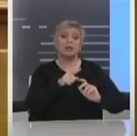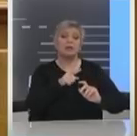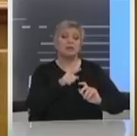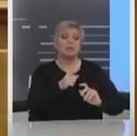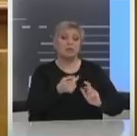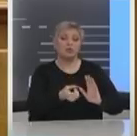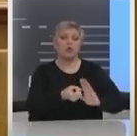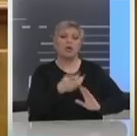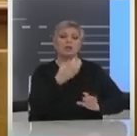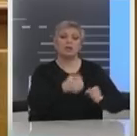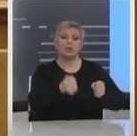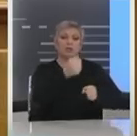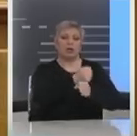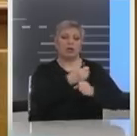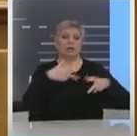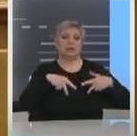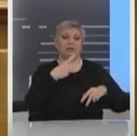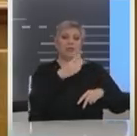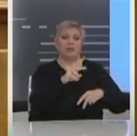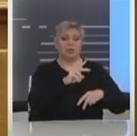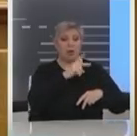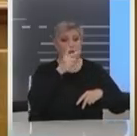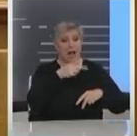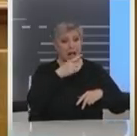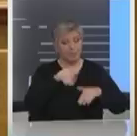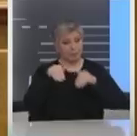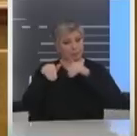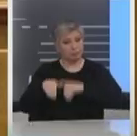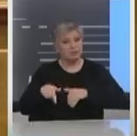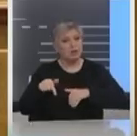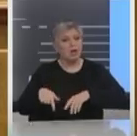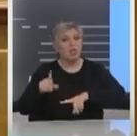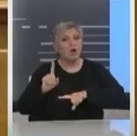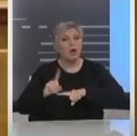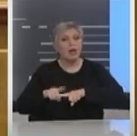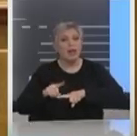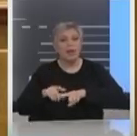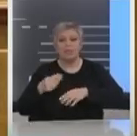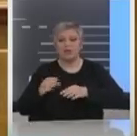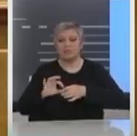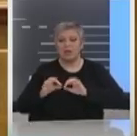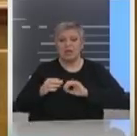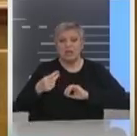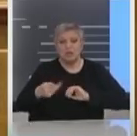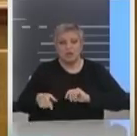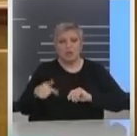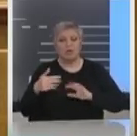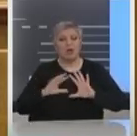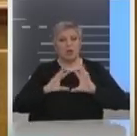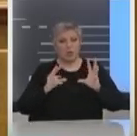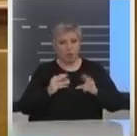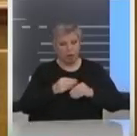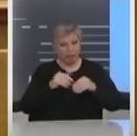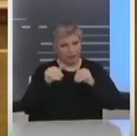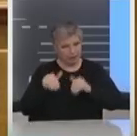αποδείξει ότι σέβεται τις ευαισθησίες του ελληνικού λαού απέναντι στην ιστορία μας και ότι έχει τη δυνατότητα